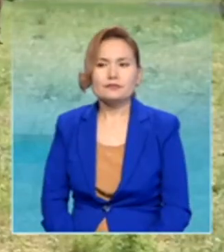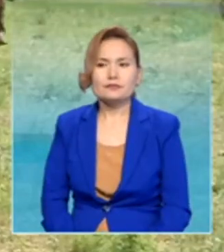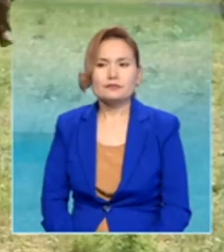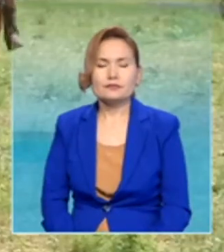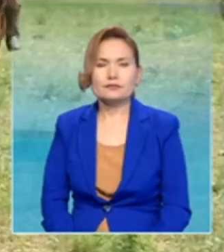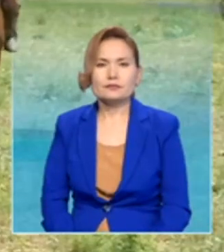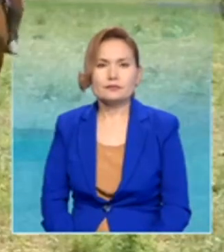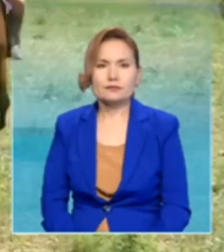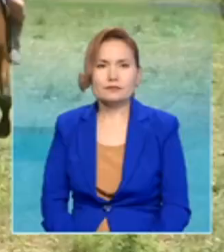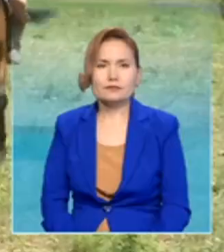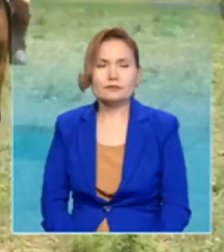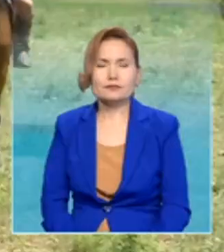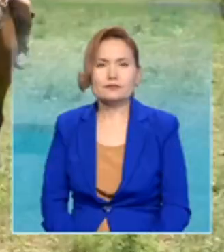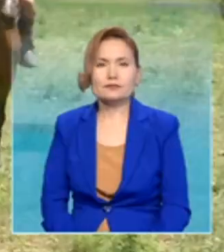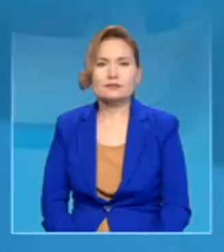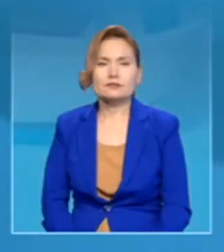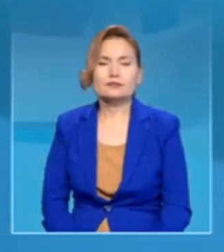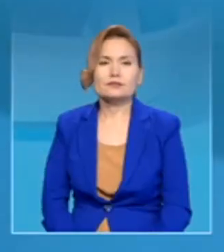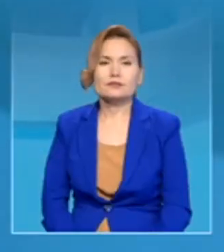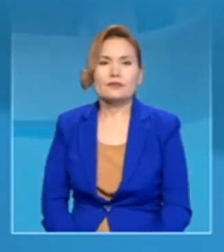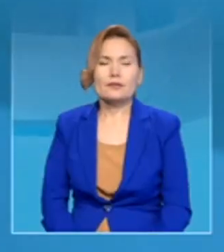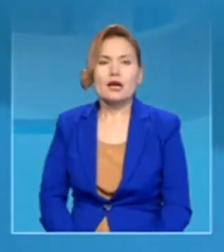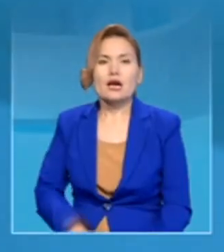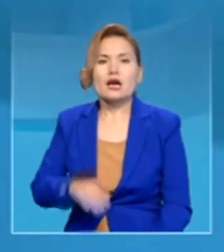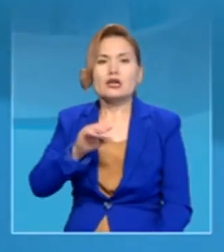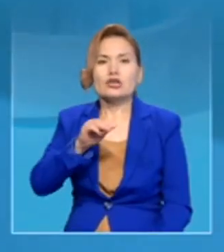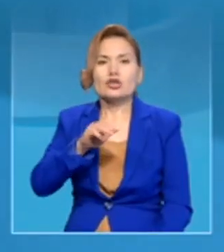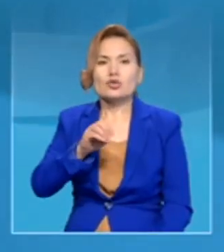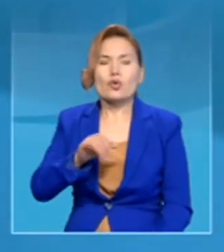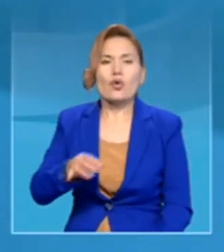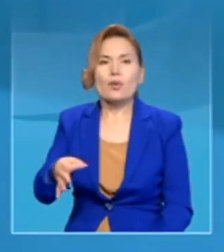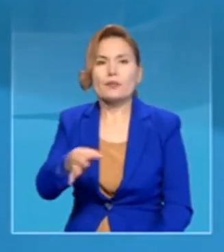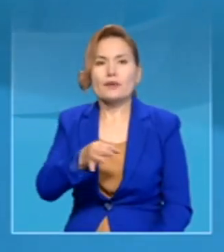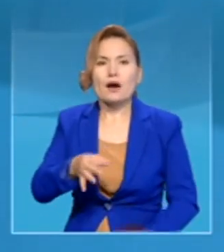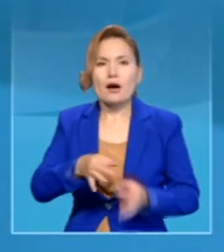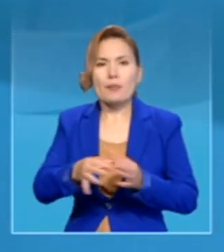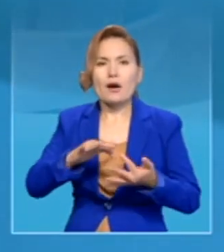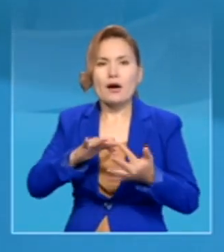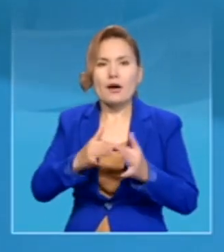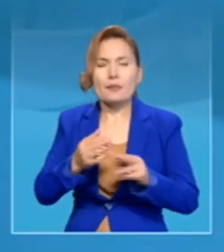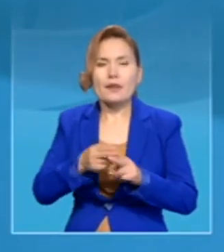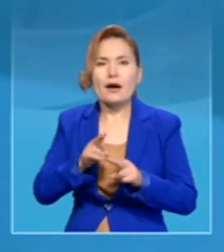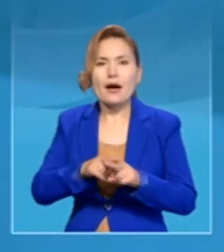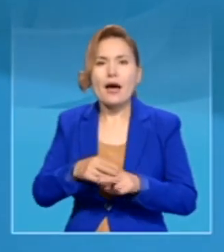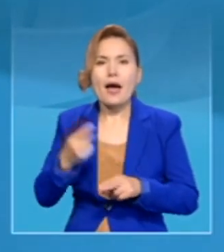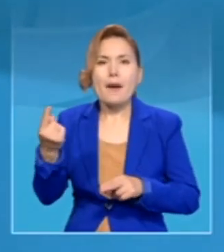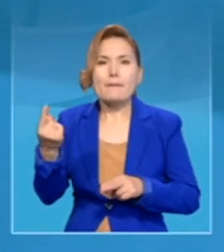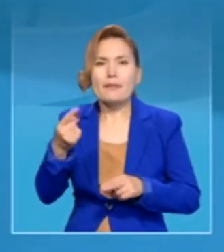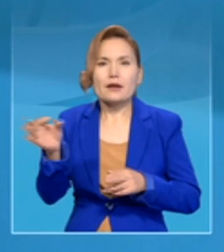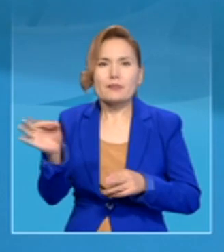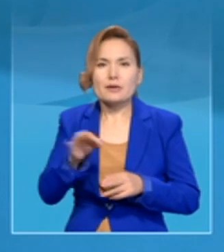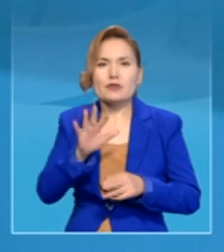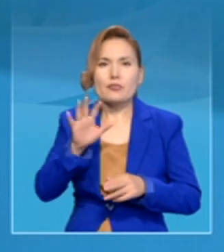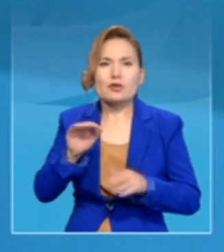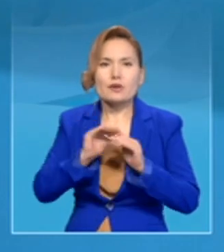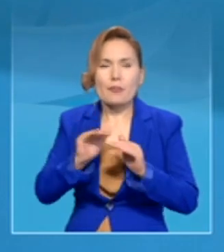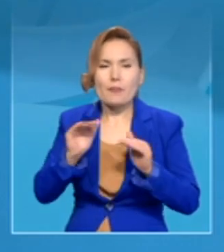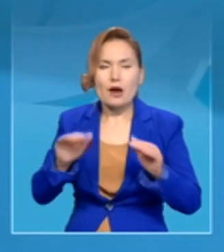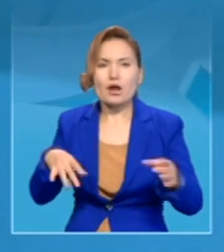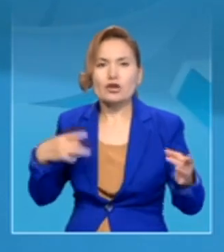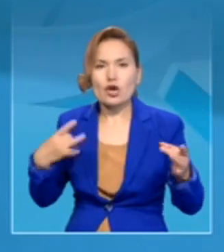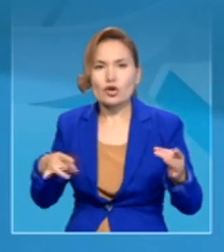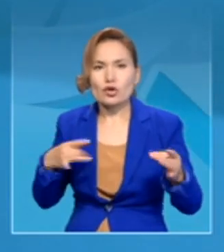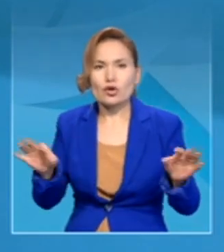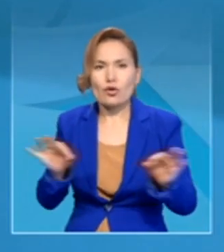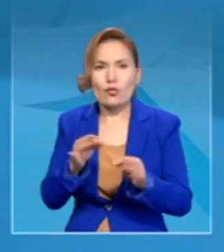арнасы, Түркістан облысынан. Ал Жетісу облысының Қарабұлақ ауылында бір мезесі 500 бала күй орындап көпшілікті тәнті